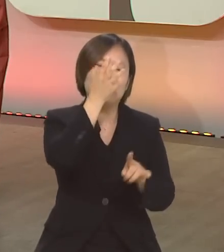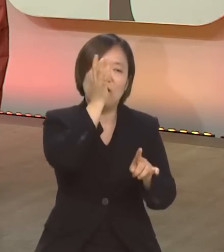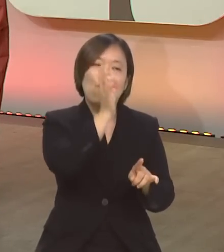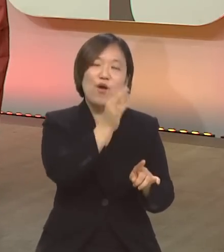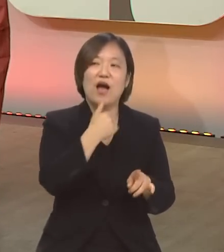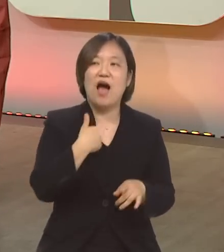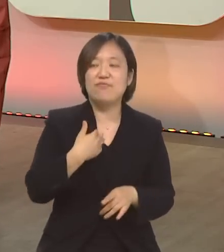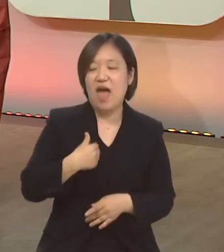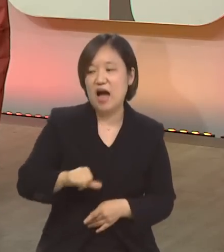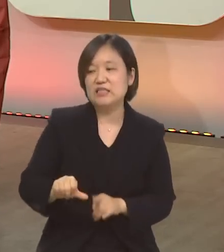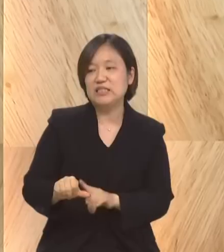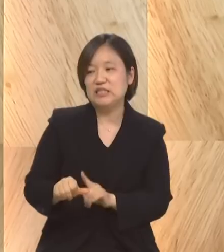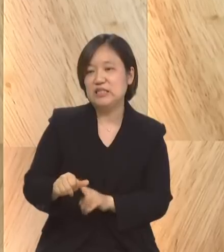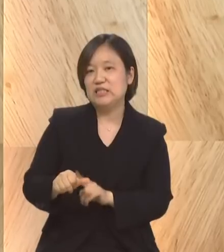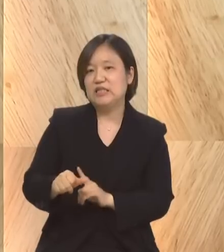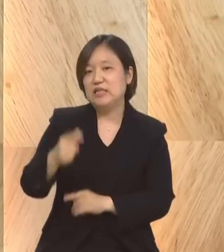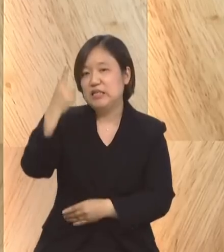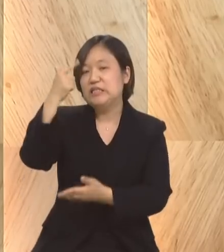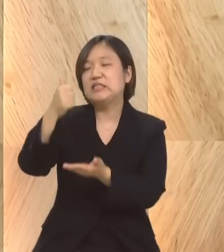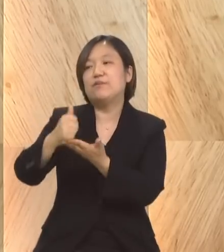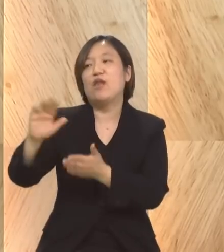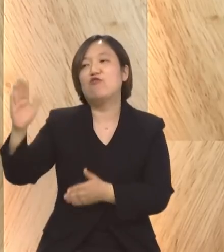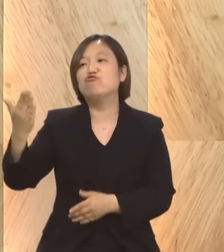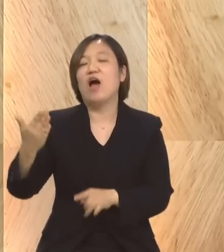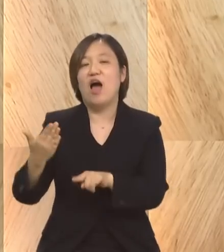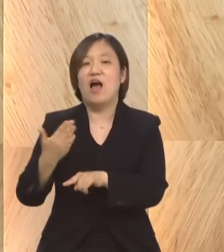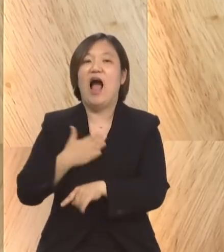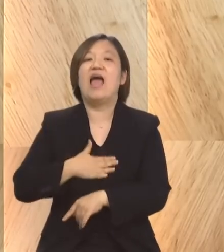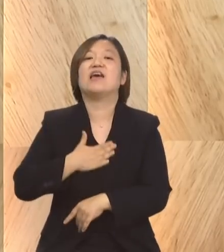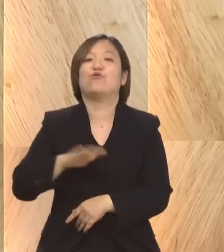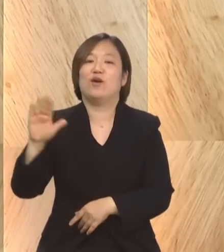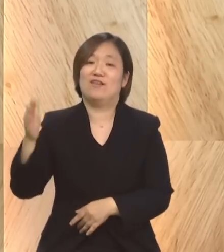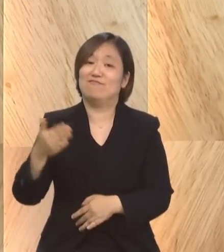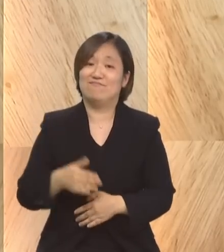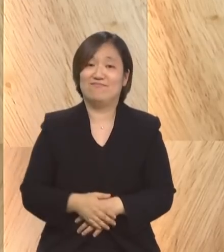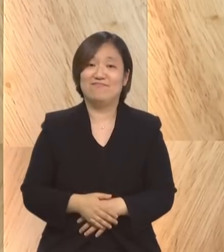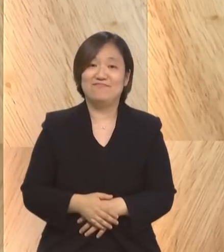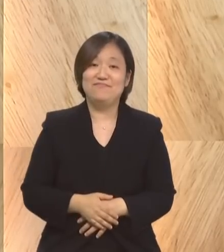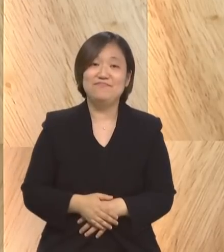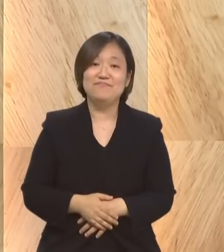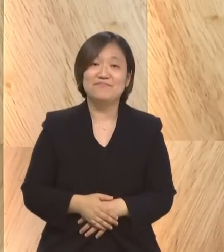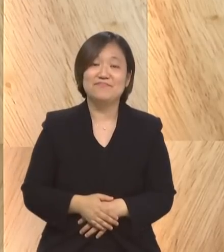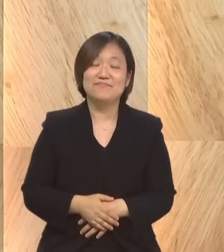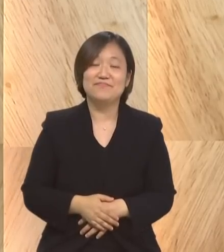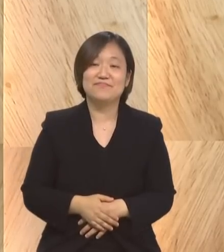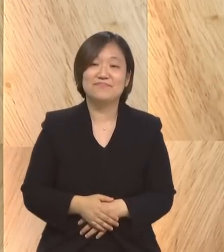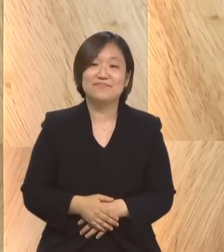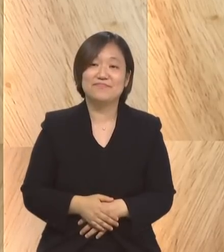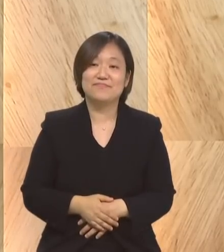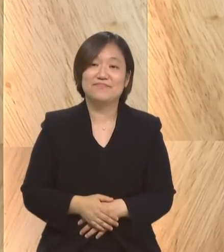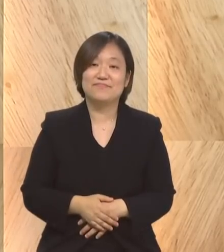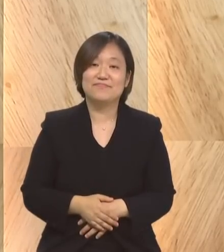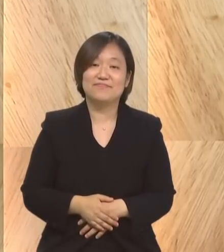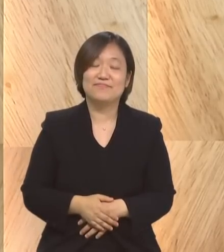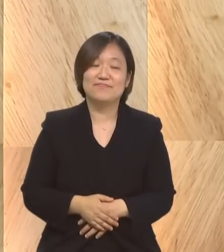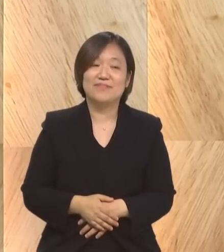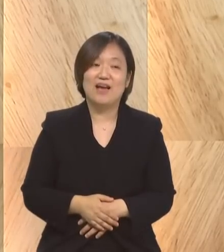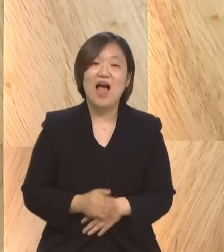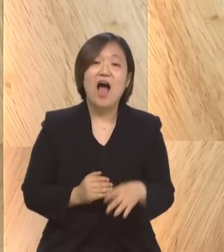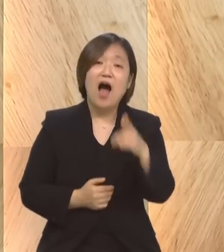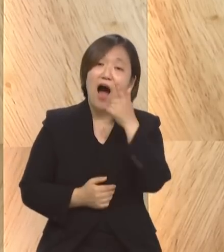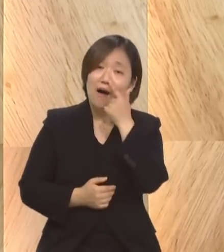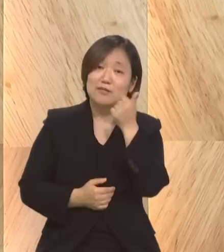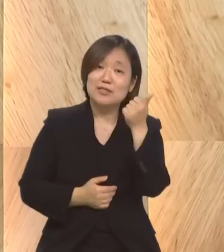그 느낌을 받으셨대요 그리고 아버지가 이미 이미 꿈에서 그걸 이제 느끼셨으니까